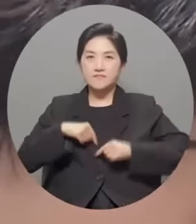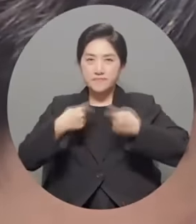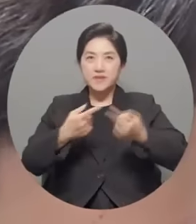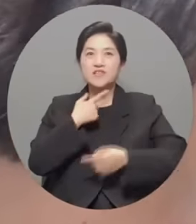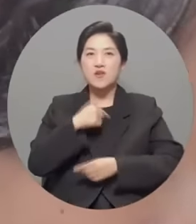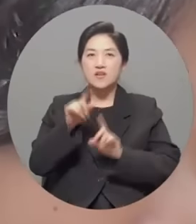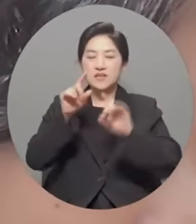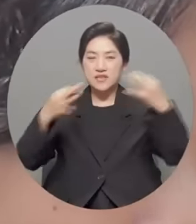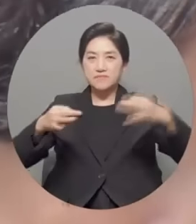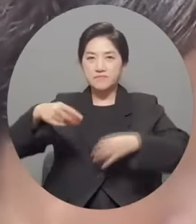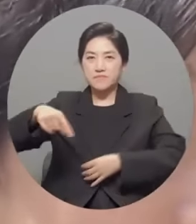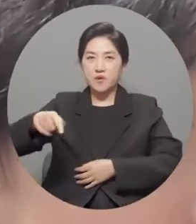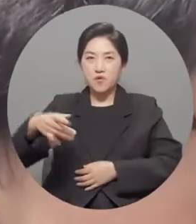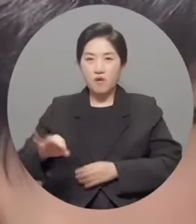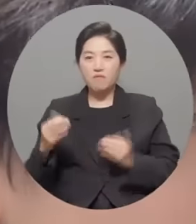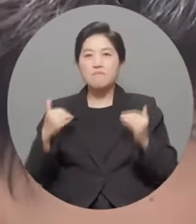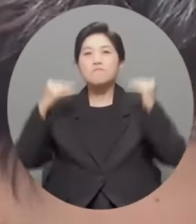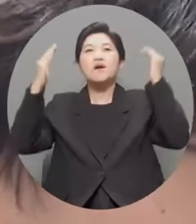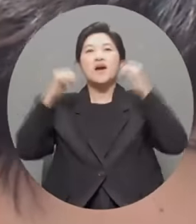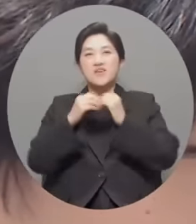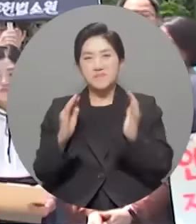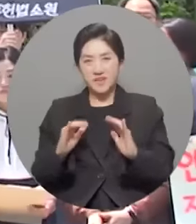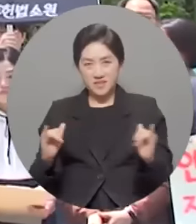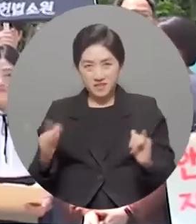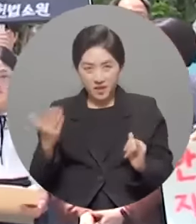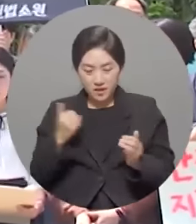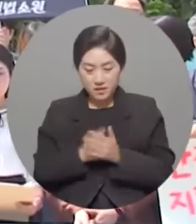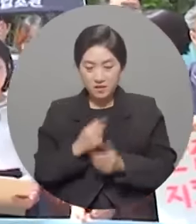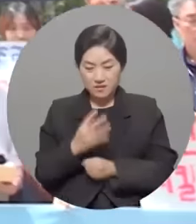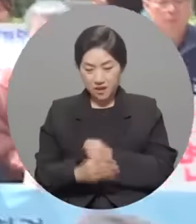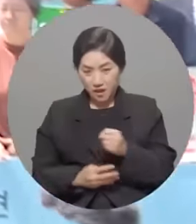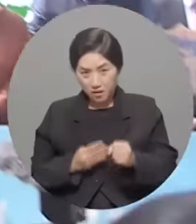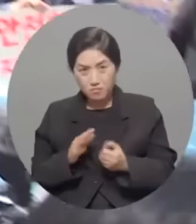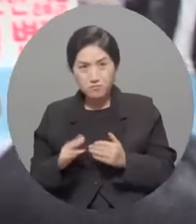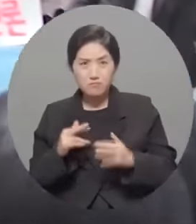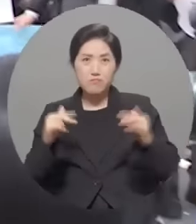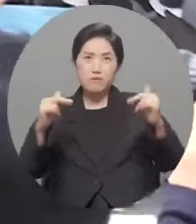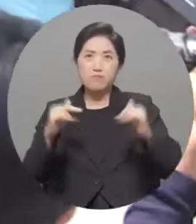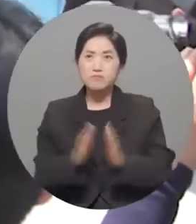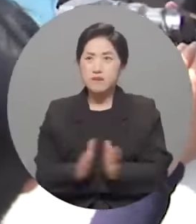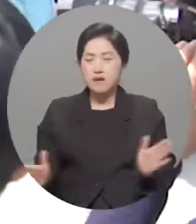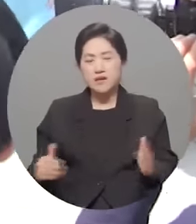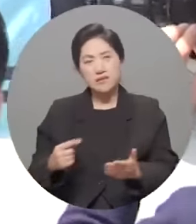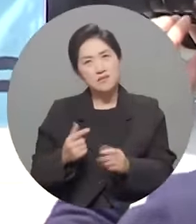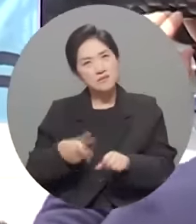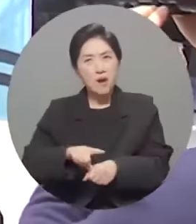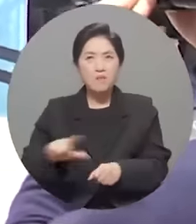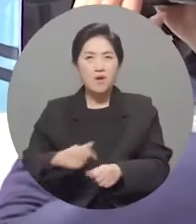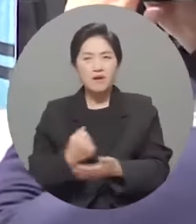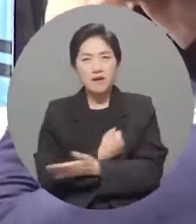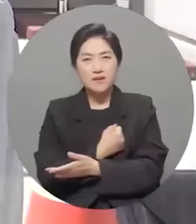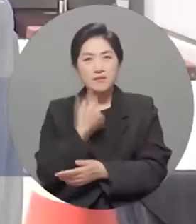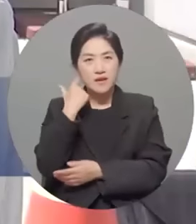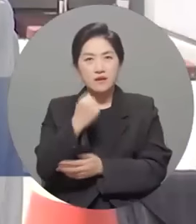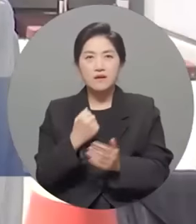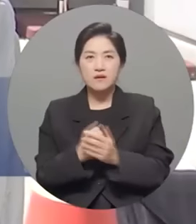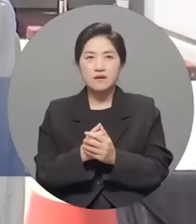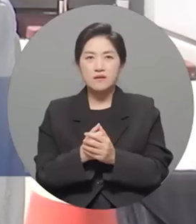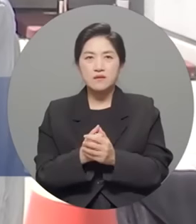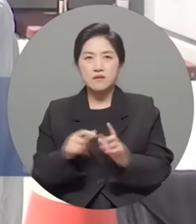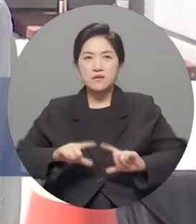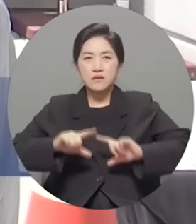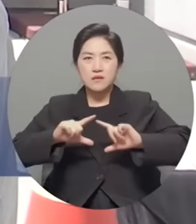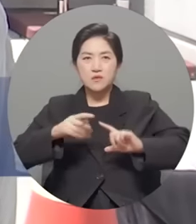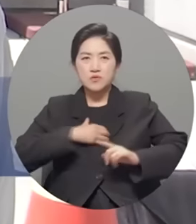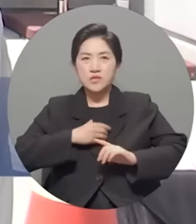씨. 이제 성인이 된 김 씨는 4년이 지나서야 변론이 진행된 것이 무척 아쉽다고 합니다. 기후위기라는 게